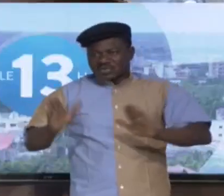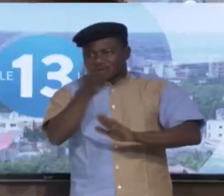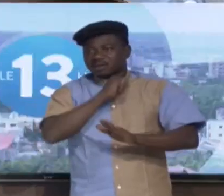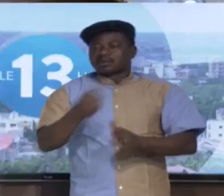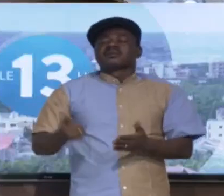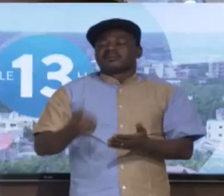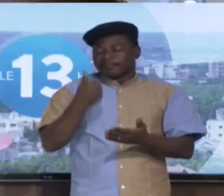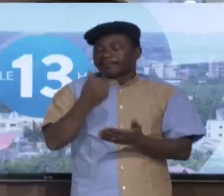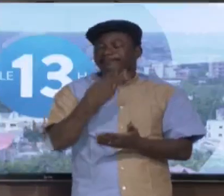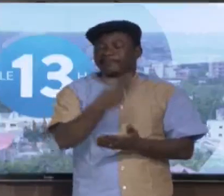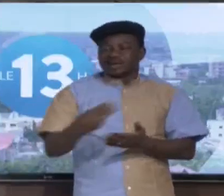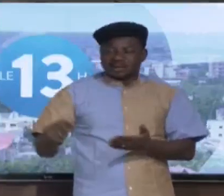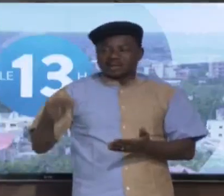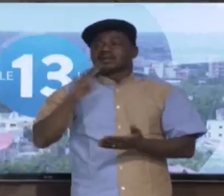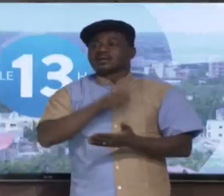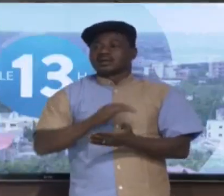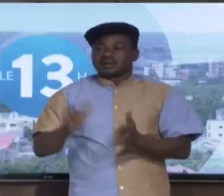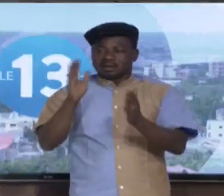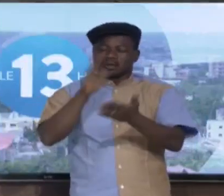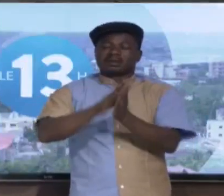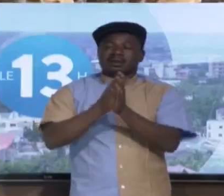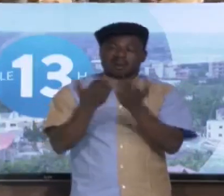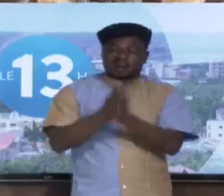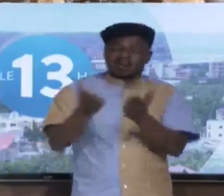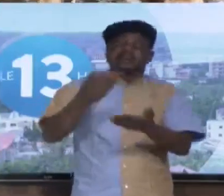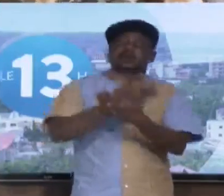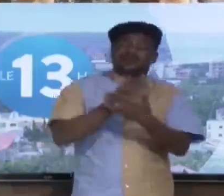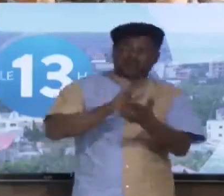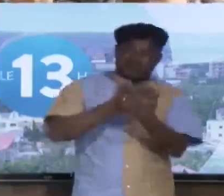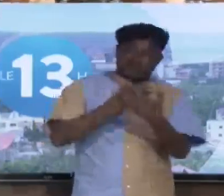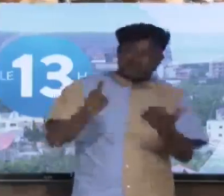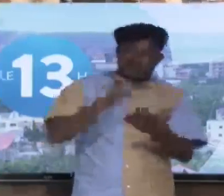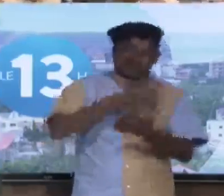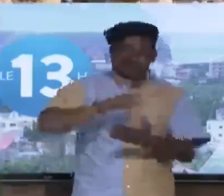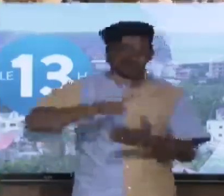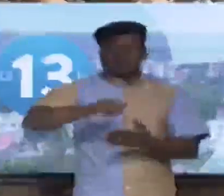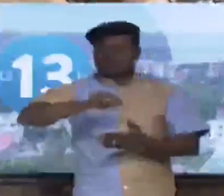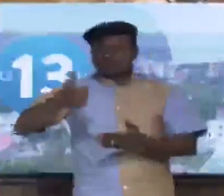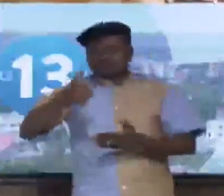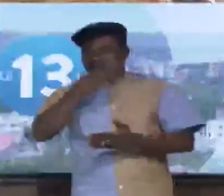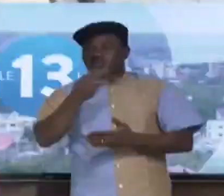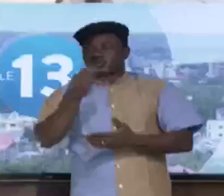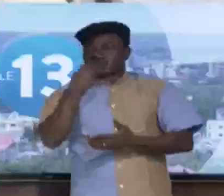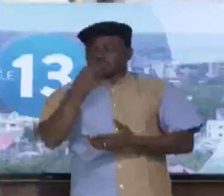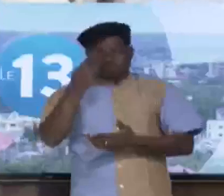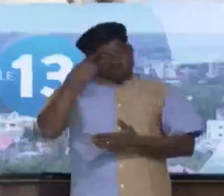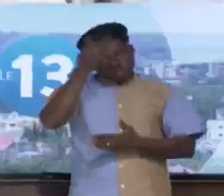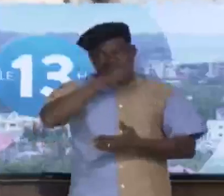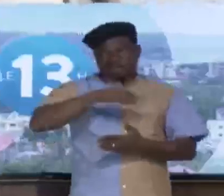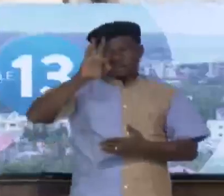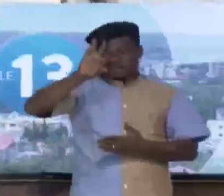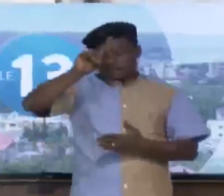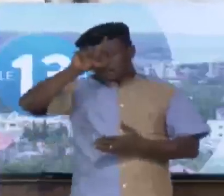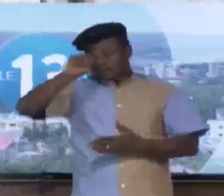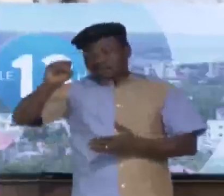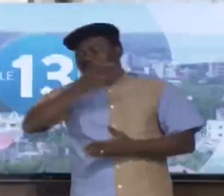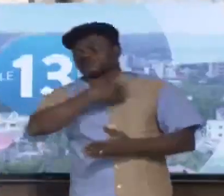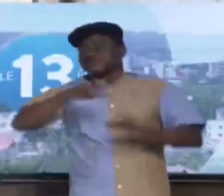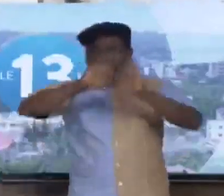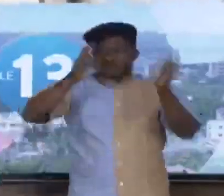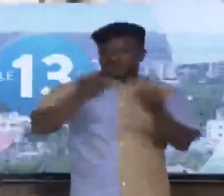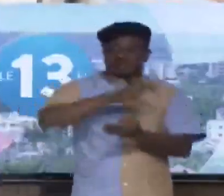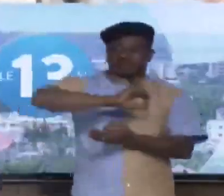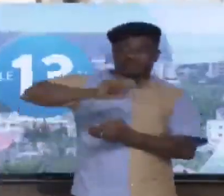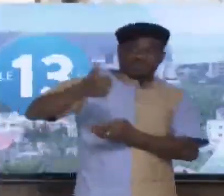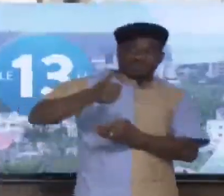scolaires pour les familles des volontaires pour la défense de la patrie, ainsi que celles des forces de défense et de sécurité tombées sur le champ d'honneur. Le